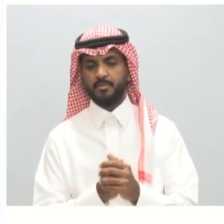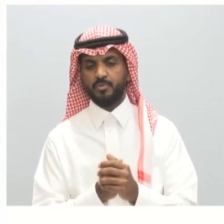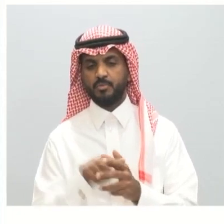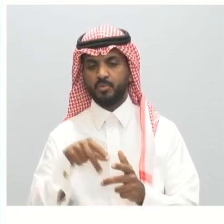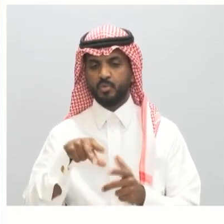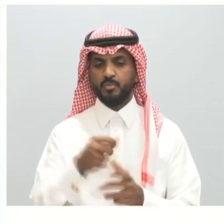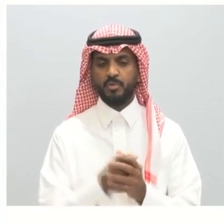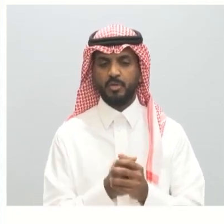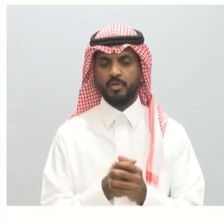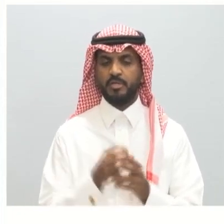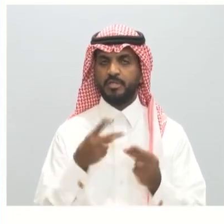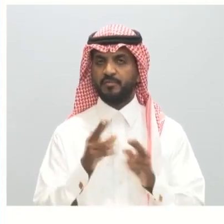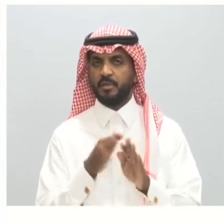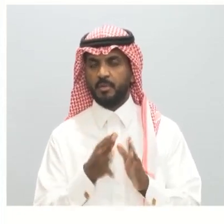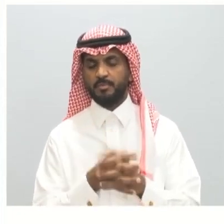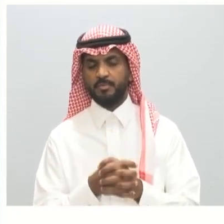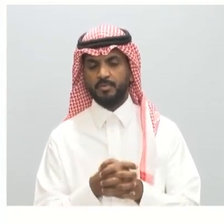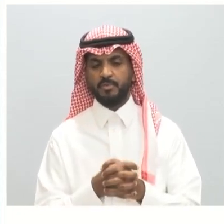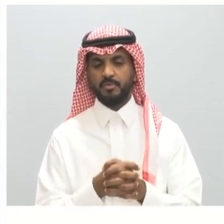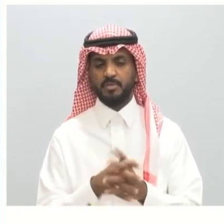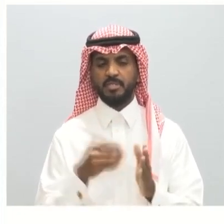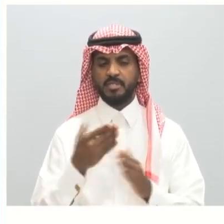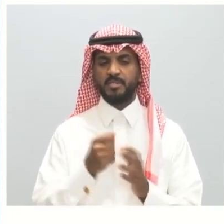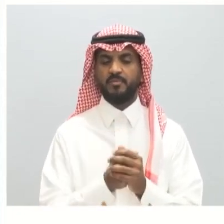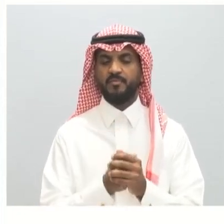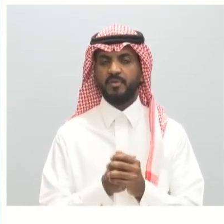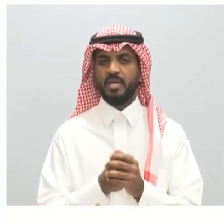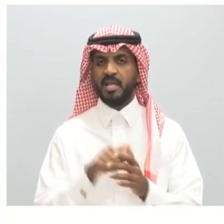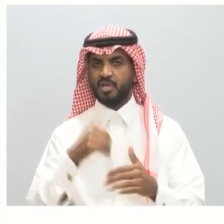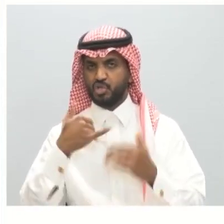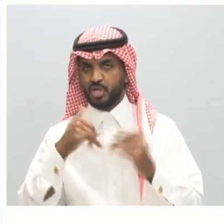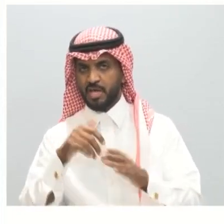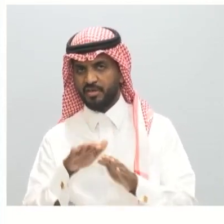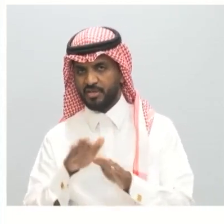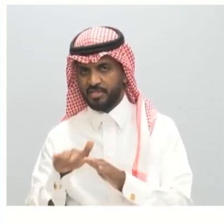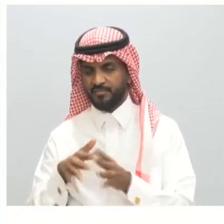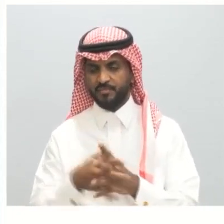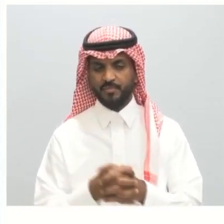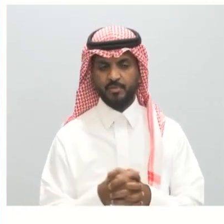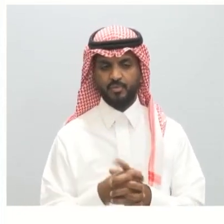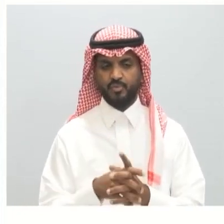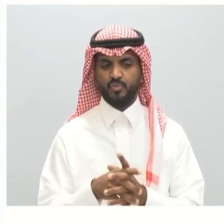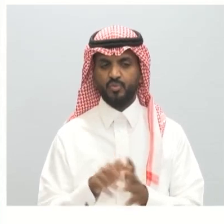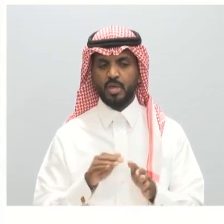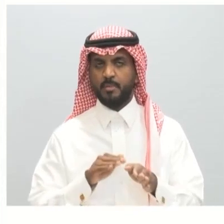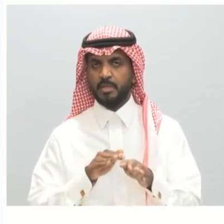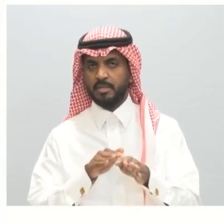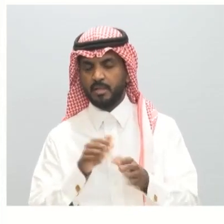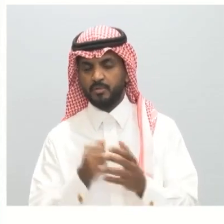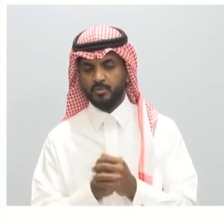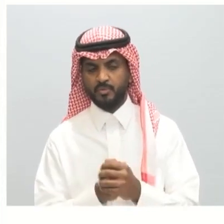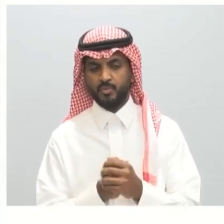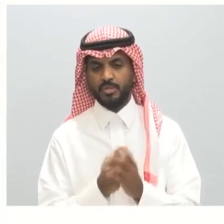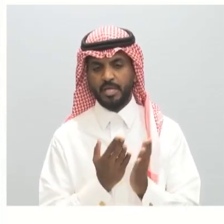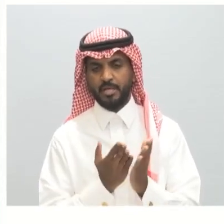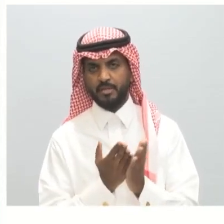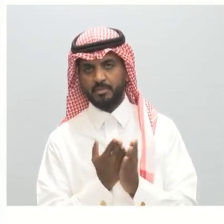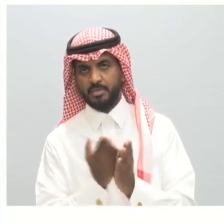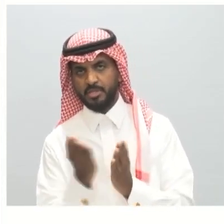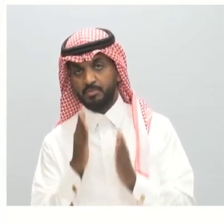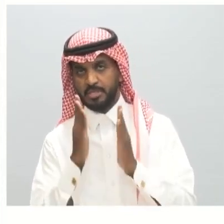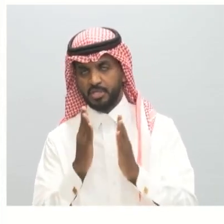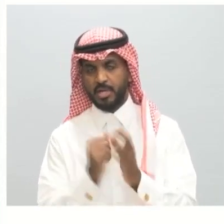قدما تفتح الباب وتمضي لتصل الى رصيف الشارع ثم ستتابع التقدم وتنع طف باتجاه